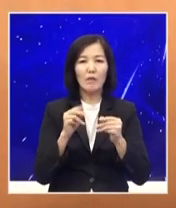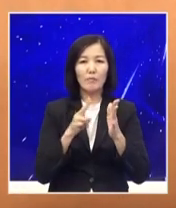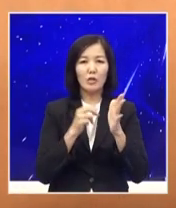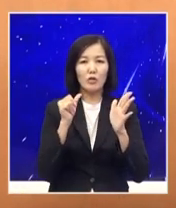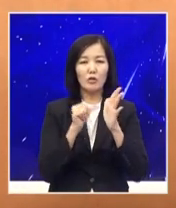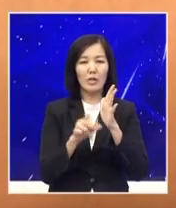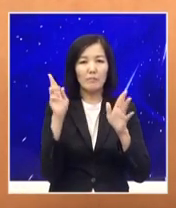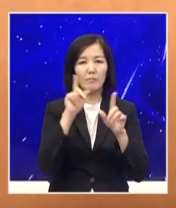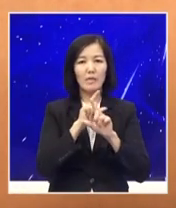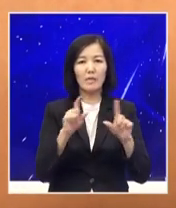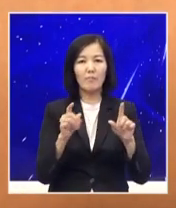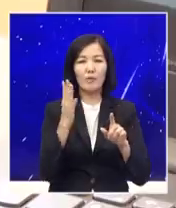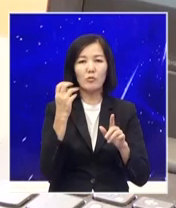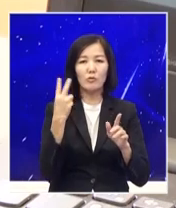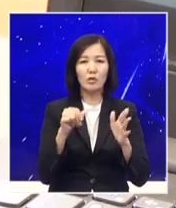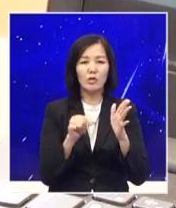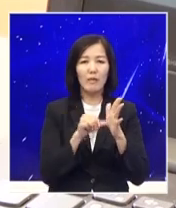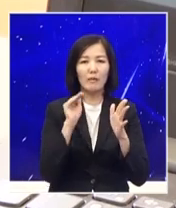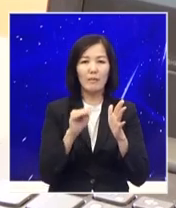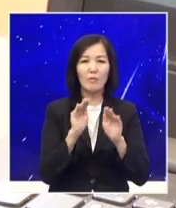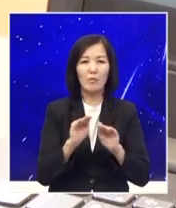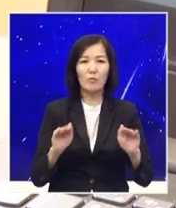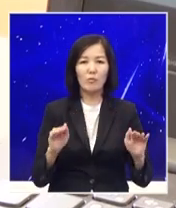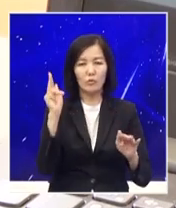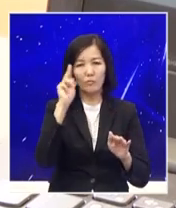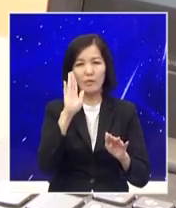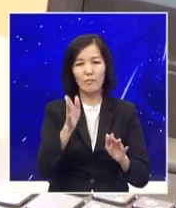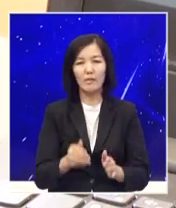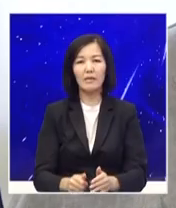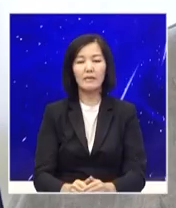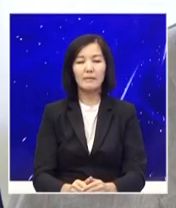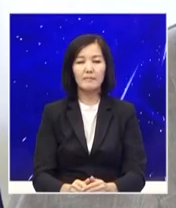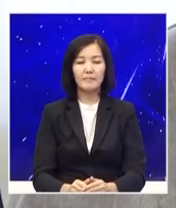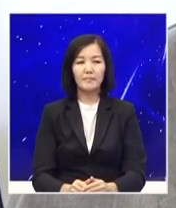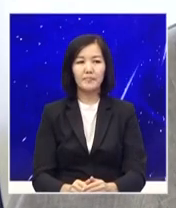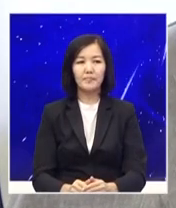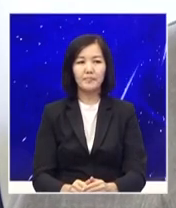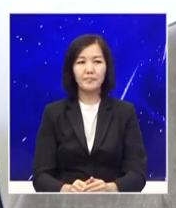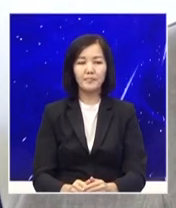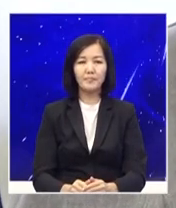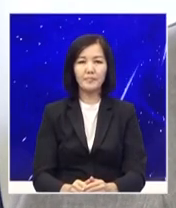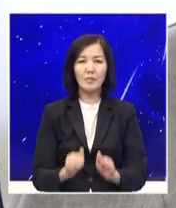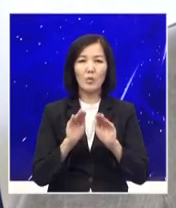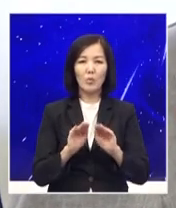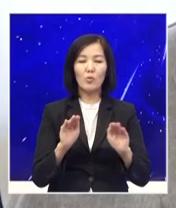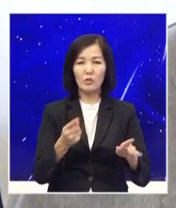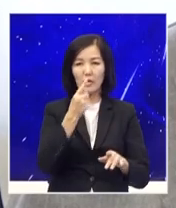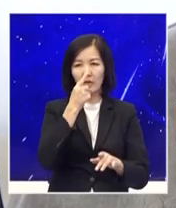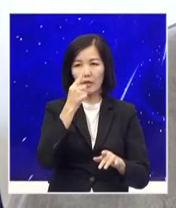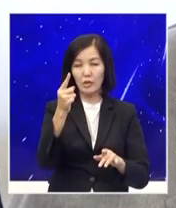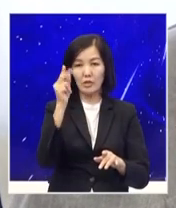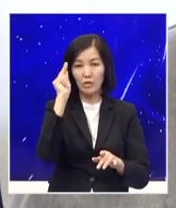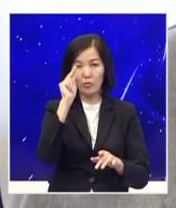760 мектеп бар, онда 426 мыңнан астам оқушы білім алады. Оқушылар қашықтықтан